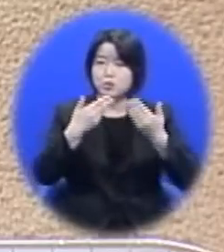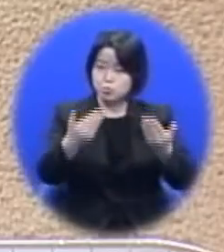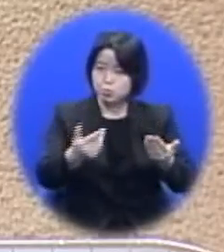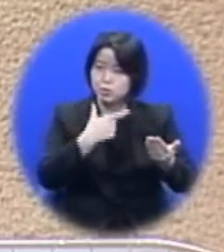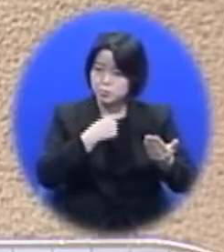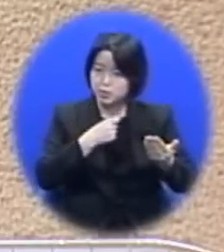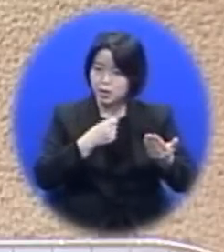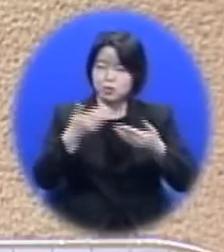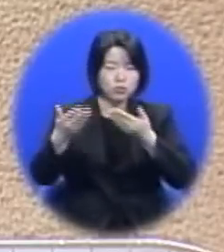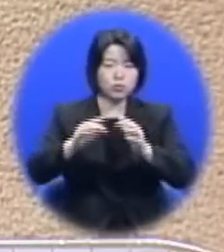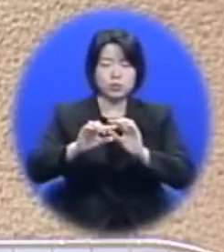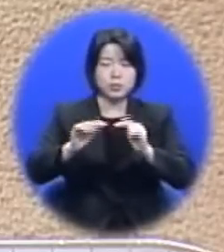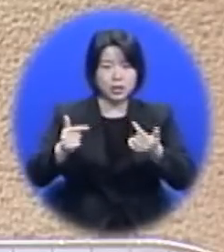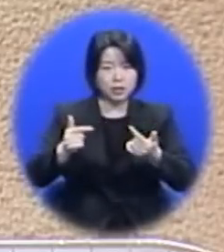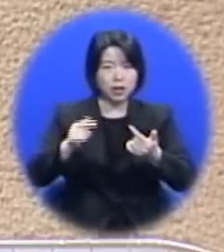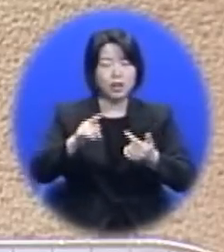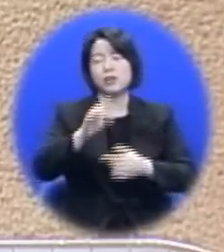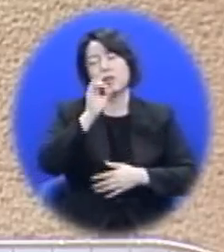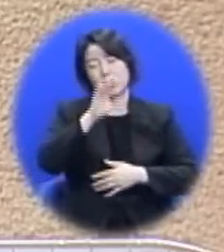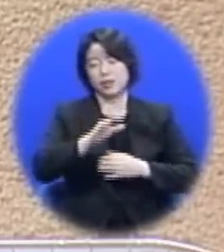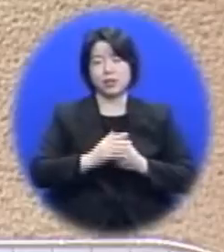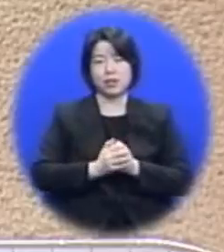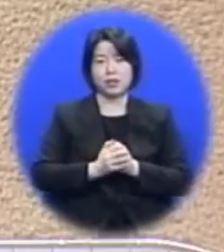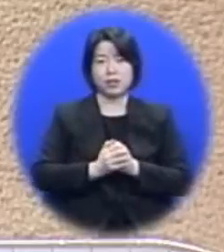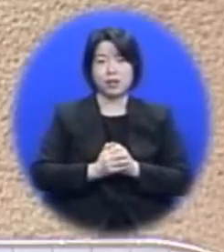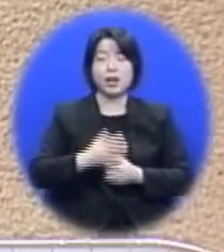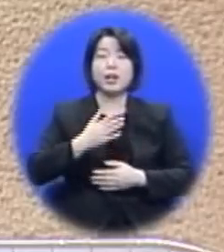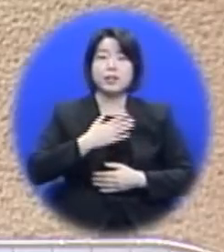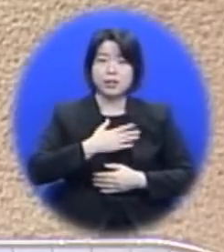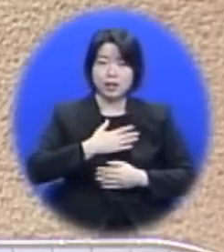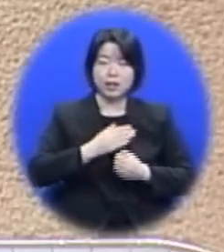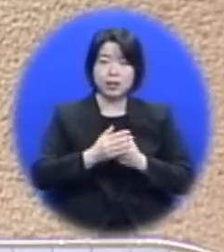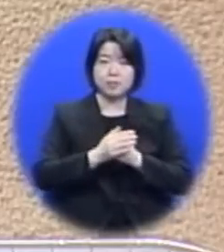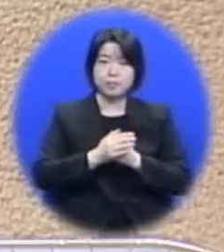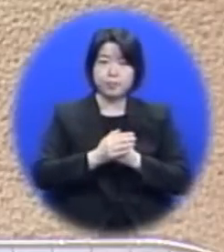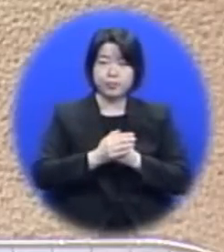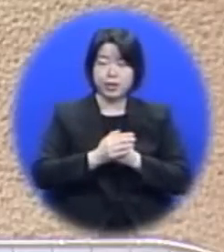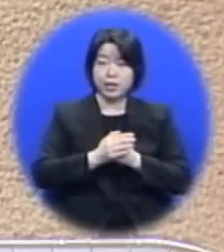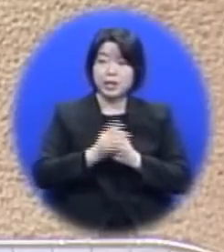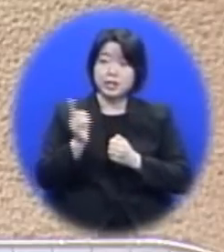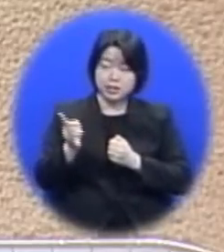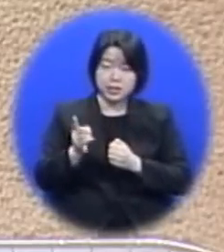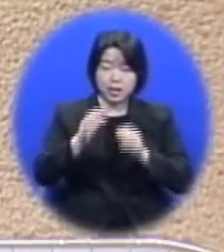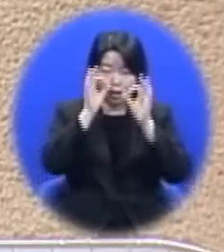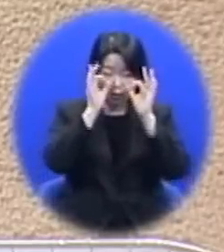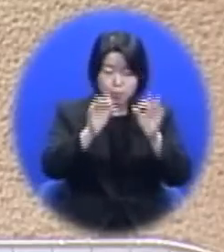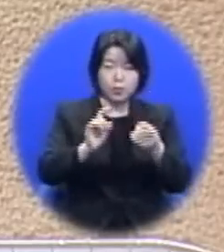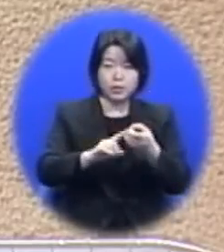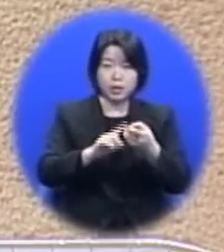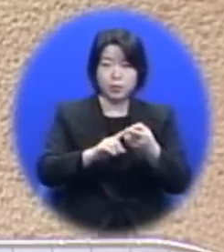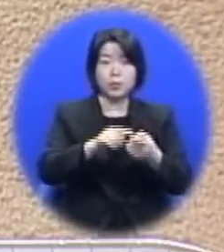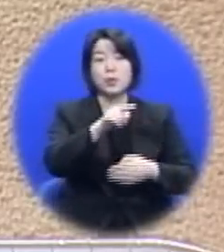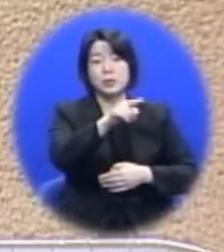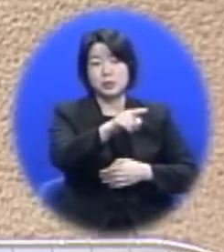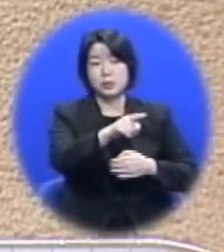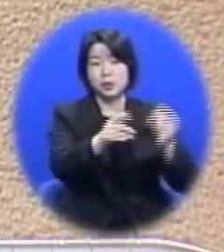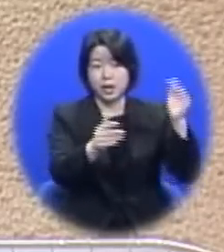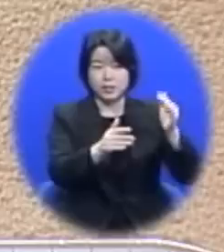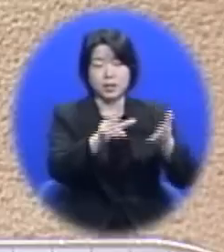싫다 그러면 안 되는 거야. 내가 본 대로 이 사람이 지금 문제가 좀 있을지